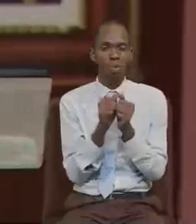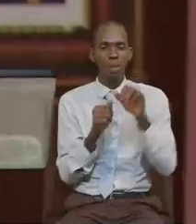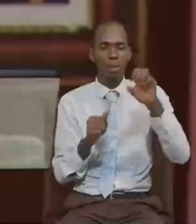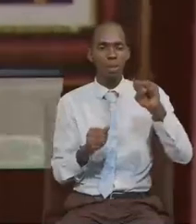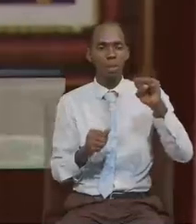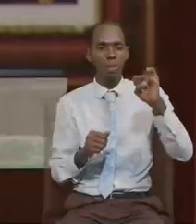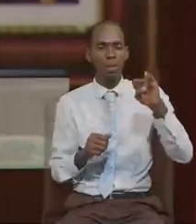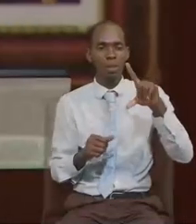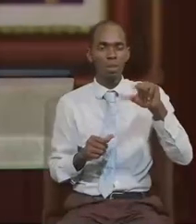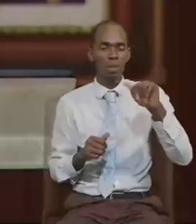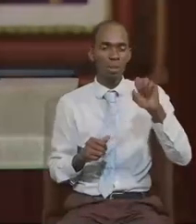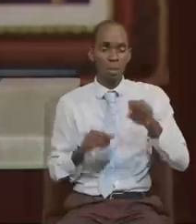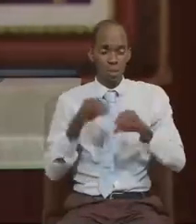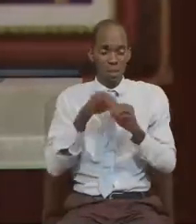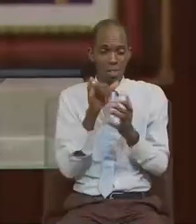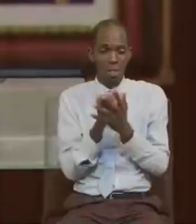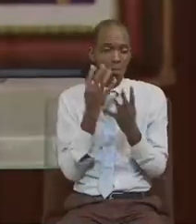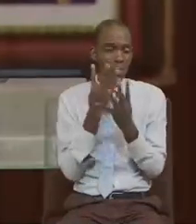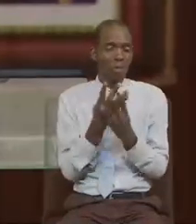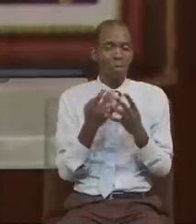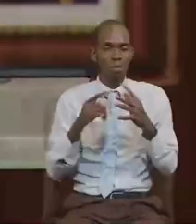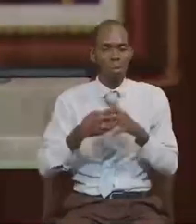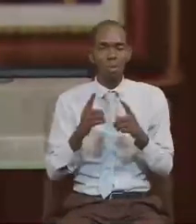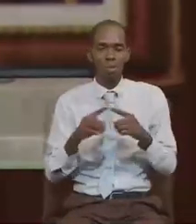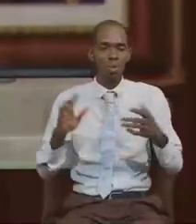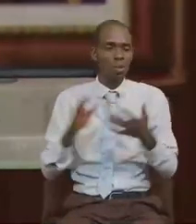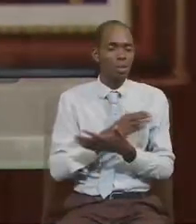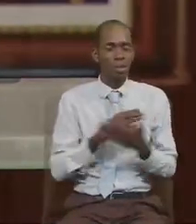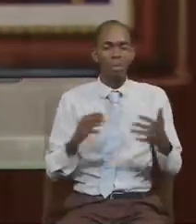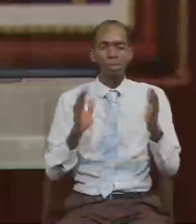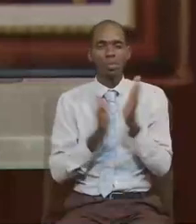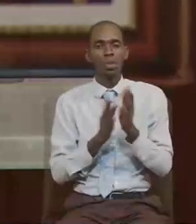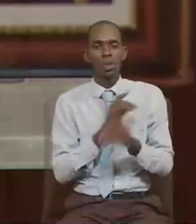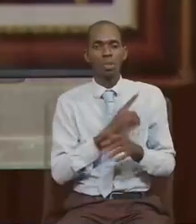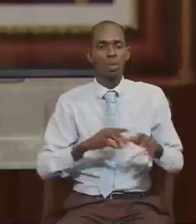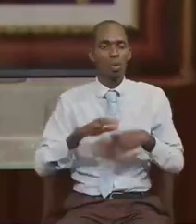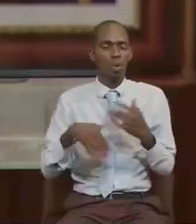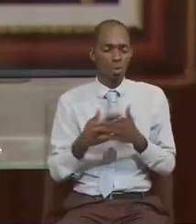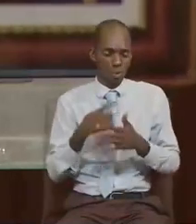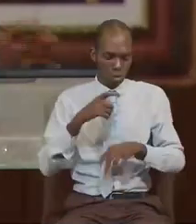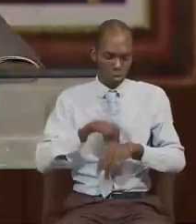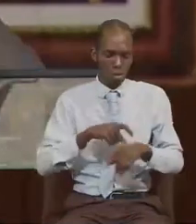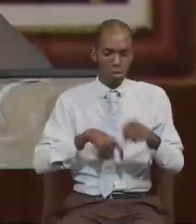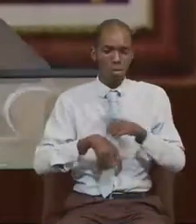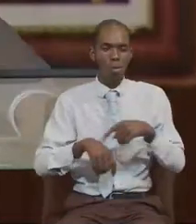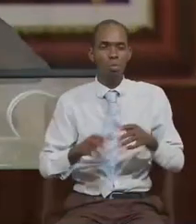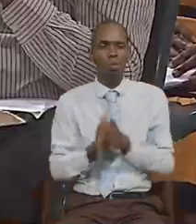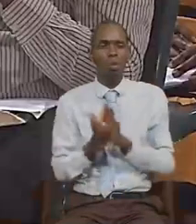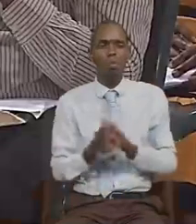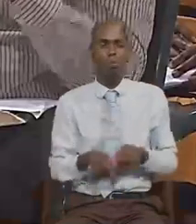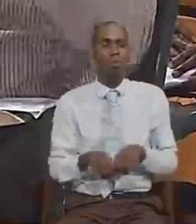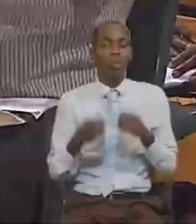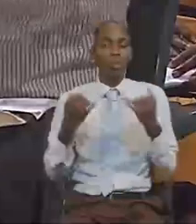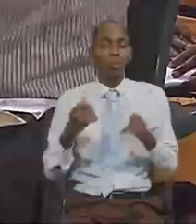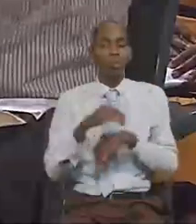à louer le Seigneur. Toutes les chaînes étaient brisées. Ce soir, tu es libre pour être un autre port. Tu